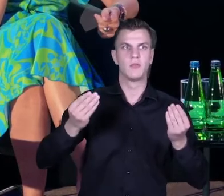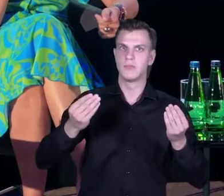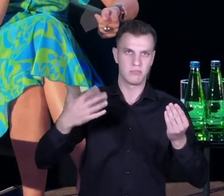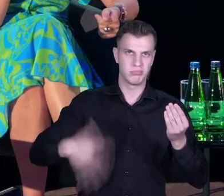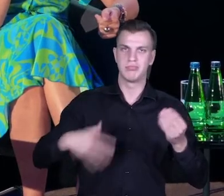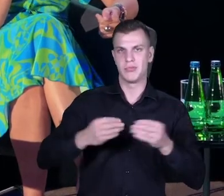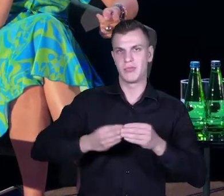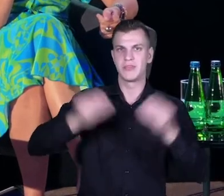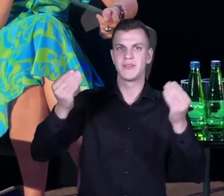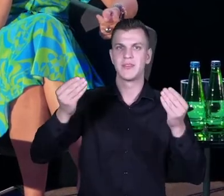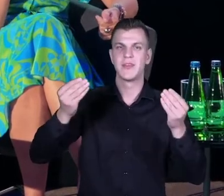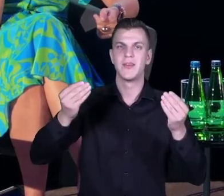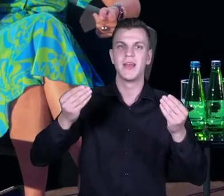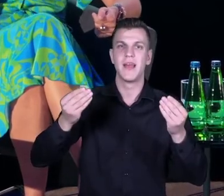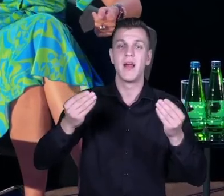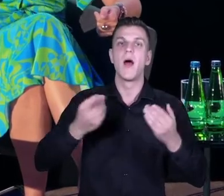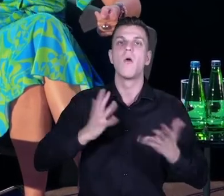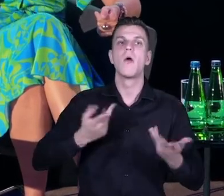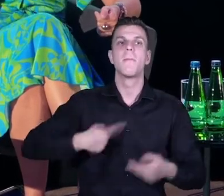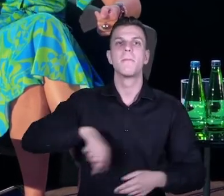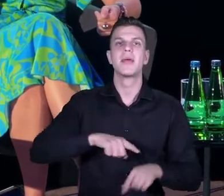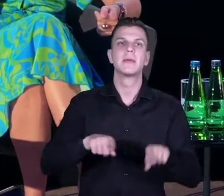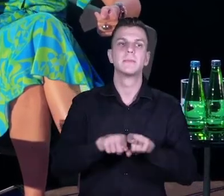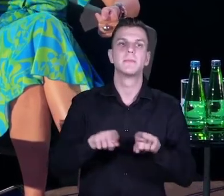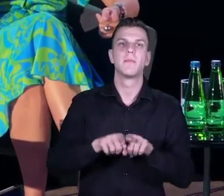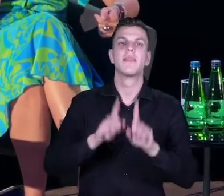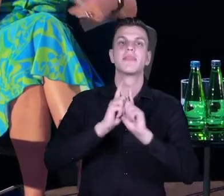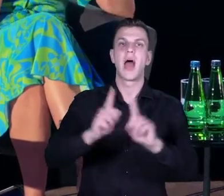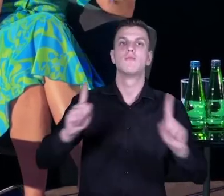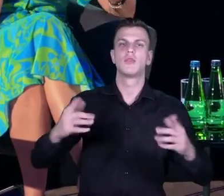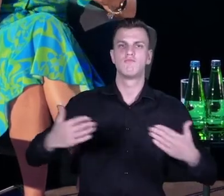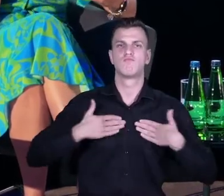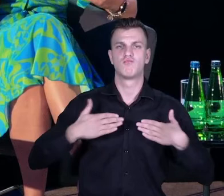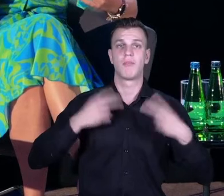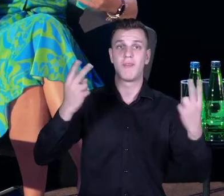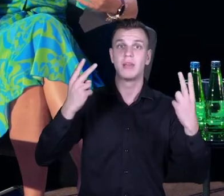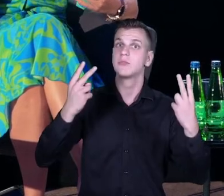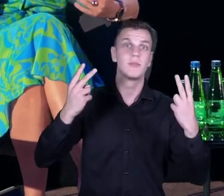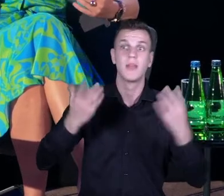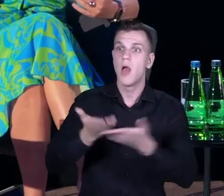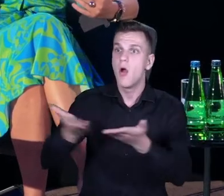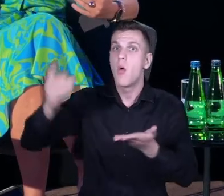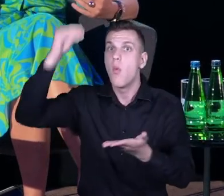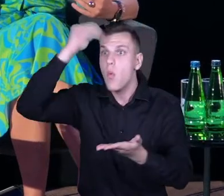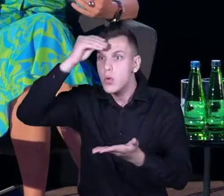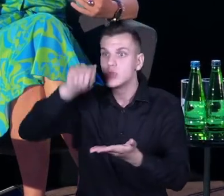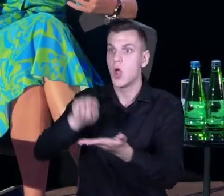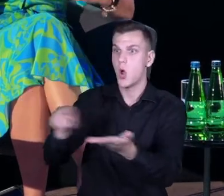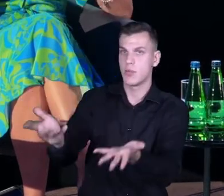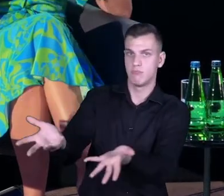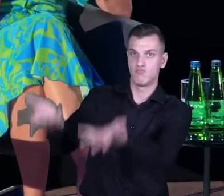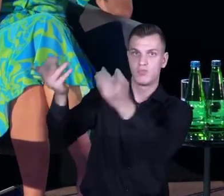bardziej i przestaliśmy być nauczycielami w centrum uwagi. To uczeń stał się najważniejszym ogniwem naszej